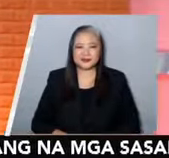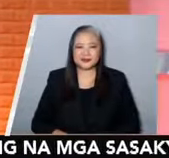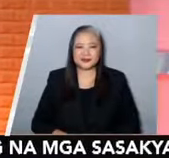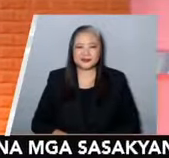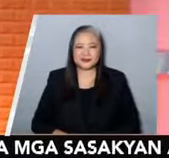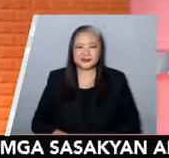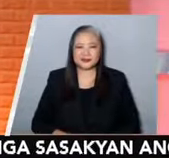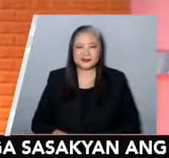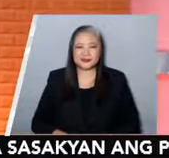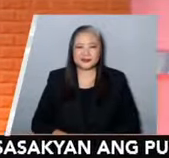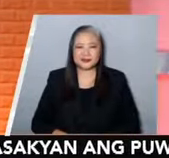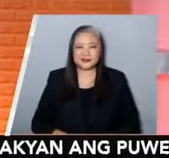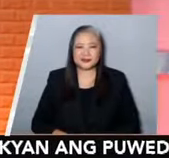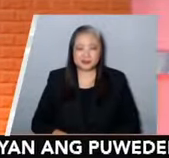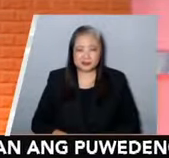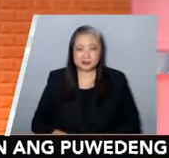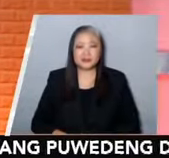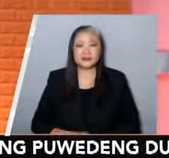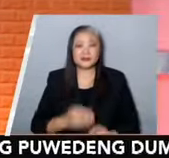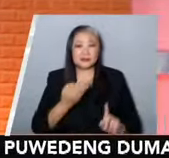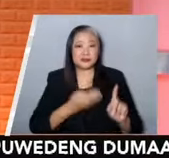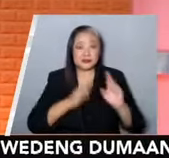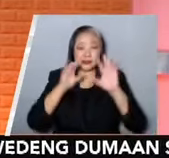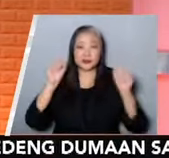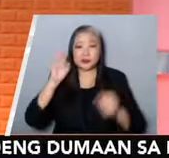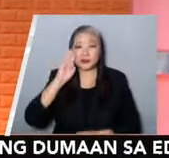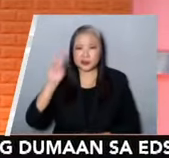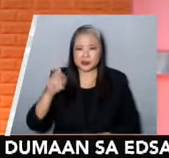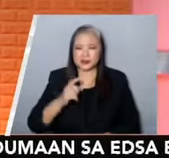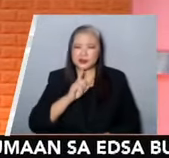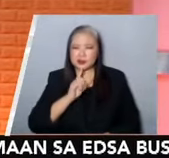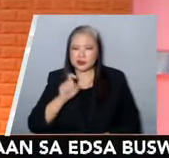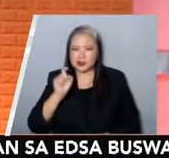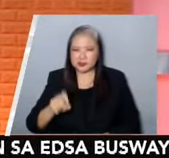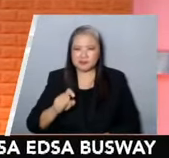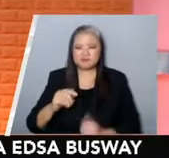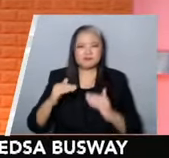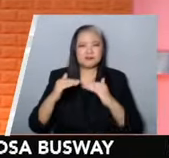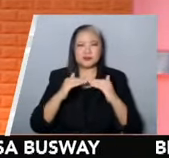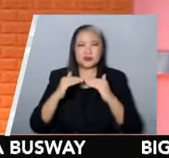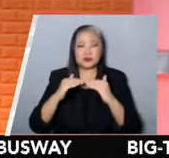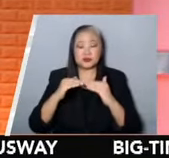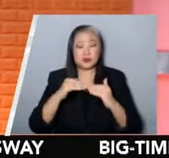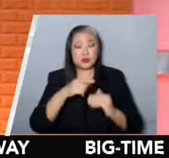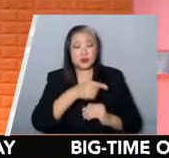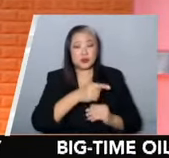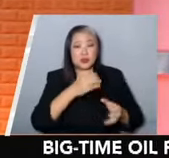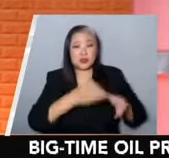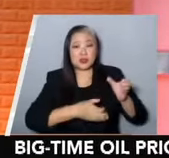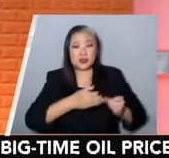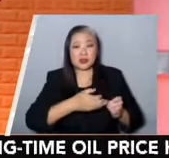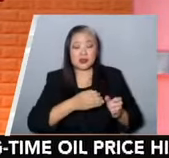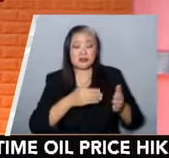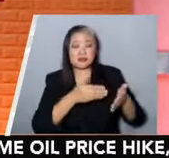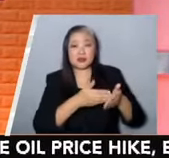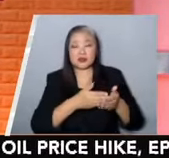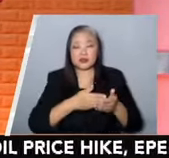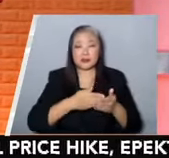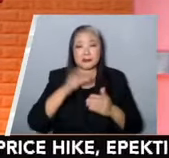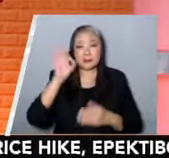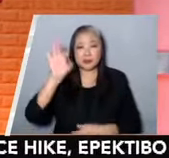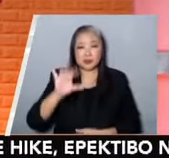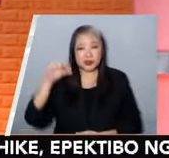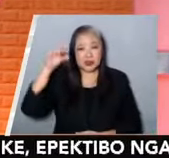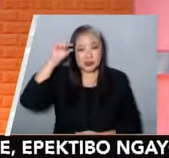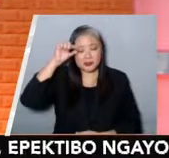Tiniyak ni Pangulong Bongbong Marcos na magiging patas ang paghawak sa mga kaso ni Pastor Apollo Kibuloy ng Kingdom of Jesus Christ at